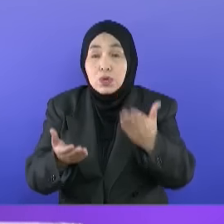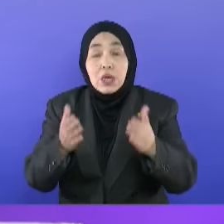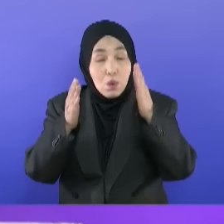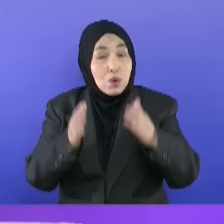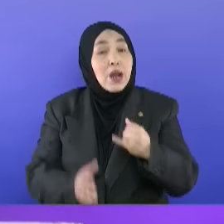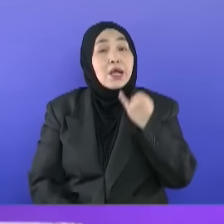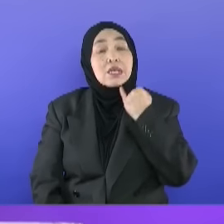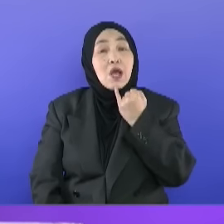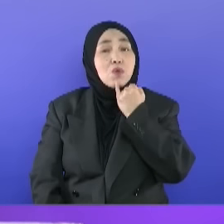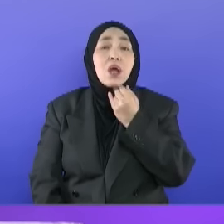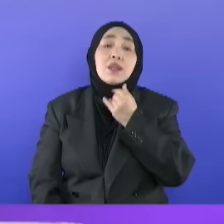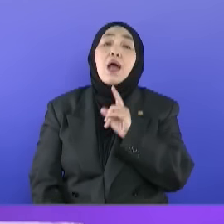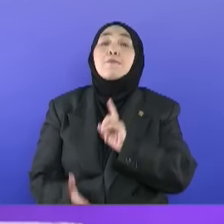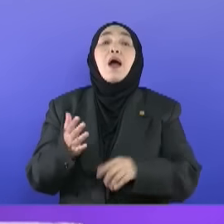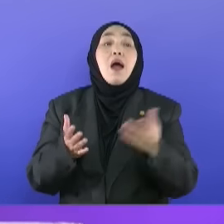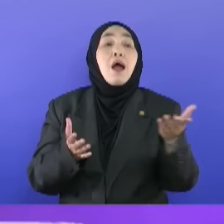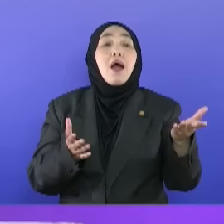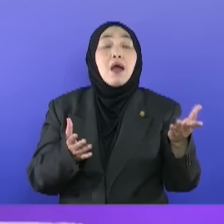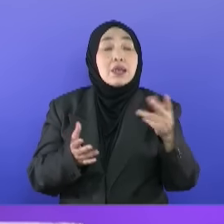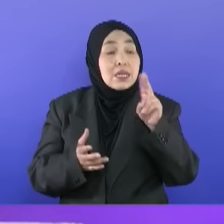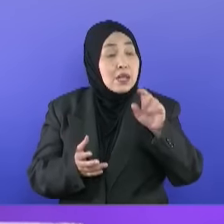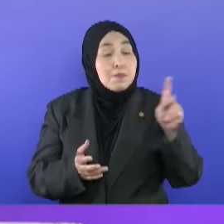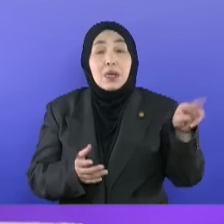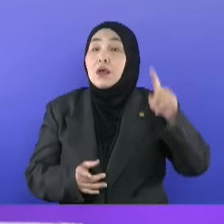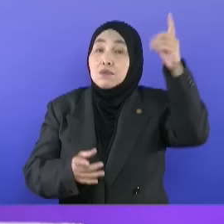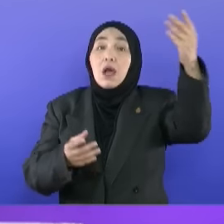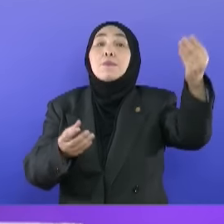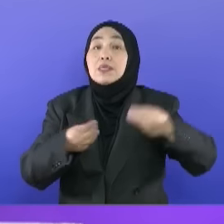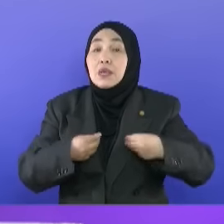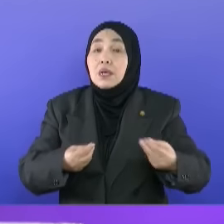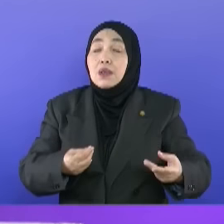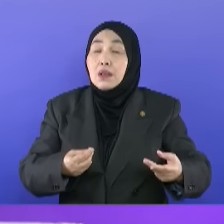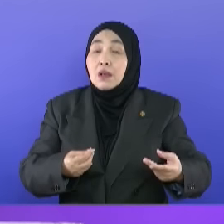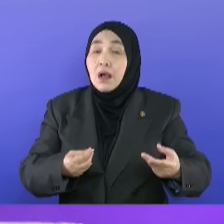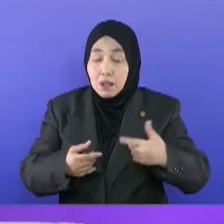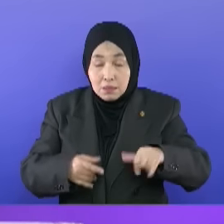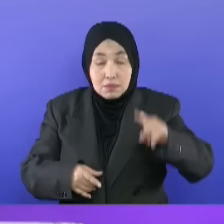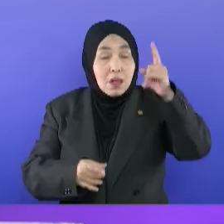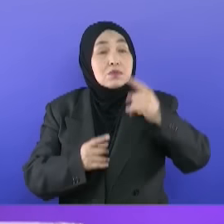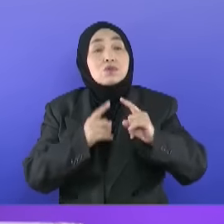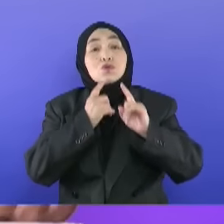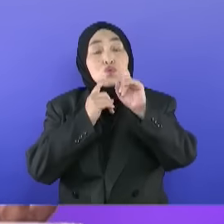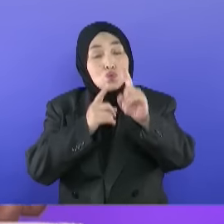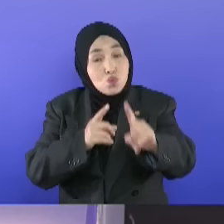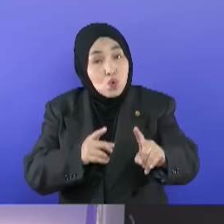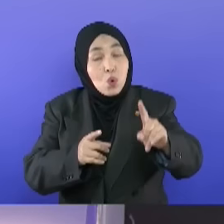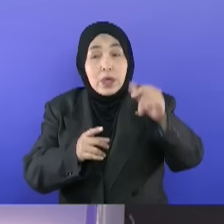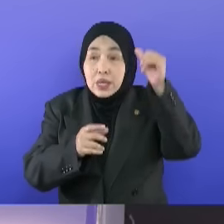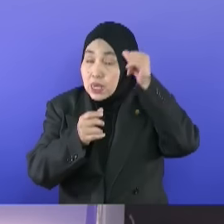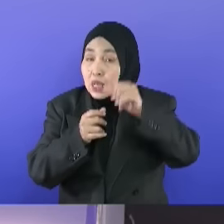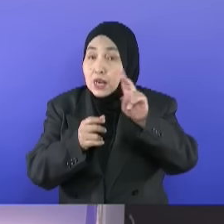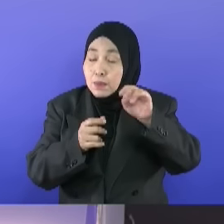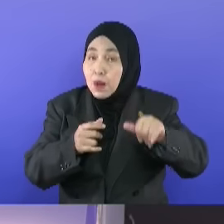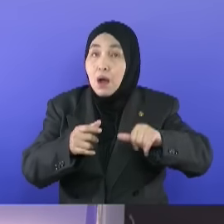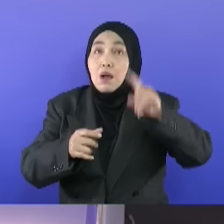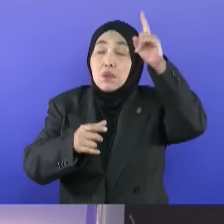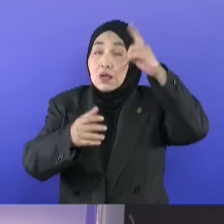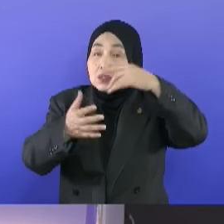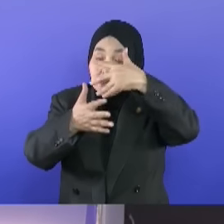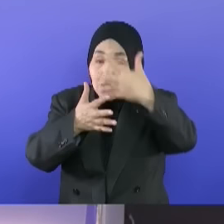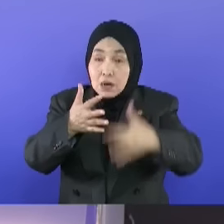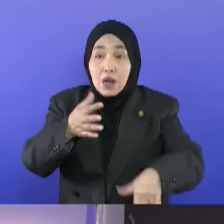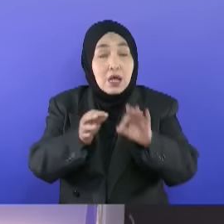Yahudi cakap er apa er nikmat yang Allah berikan. Allah suruh ingatkan nikmat dia mungkin terlupa ustaz. Ya. Jadi Allah senaraikan daripada ayat